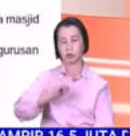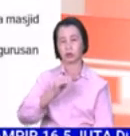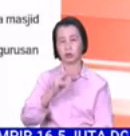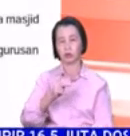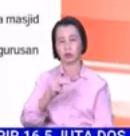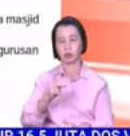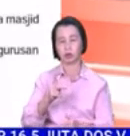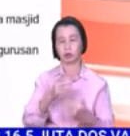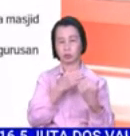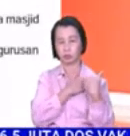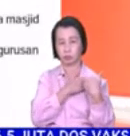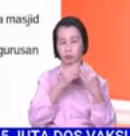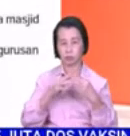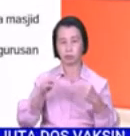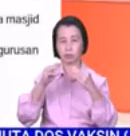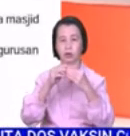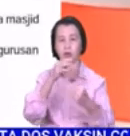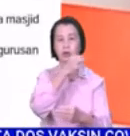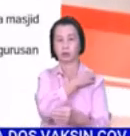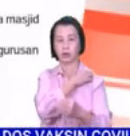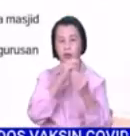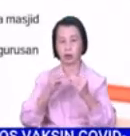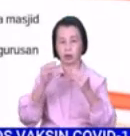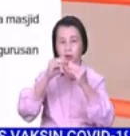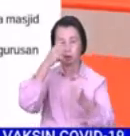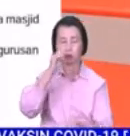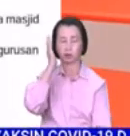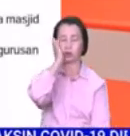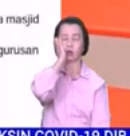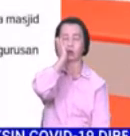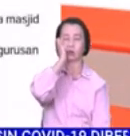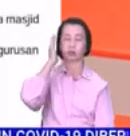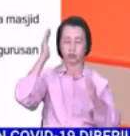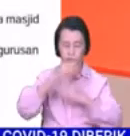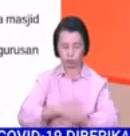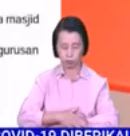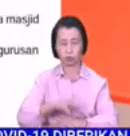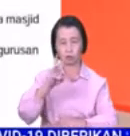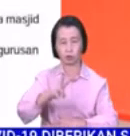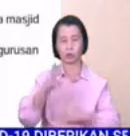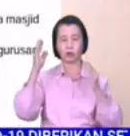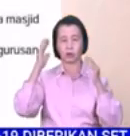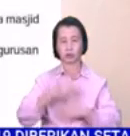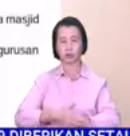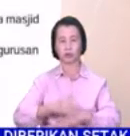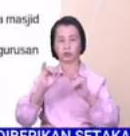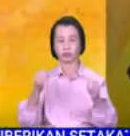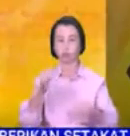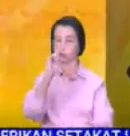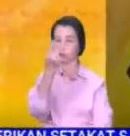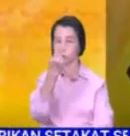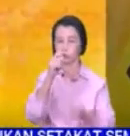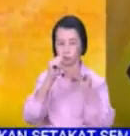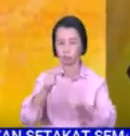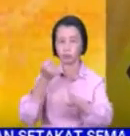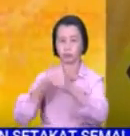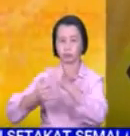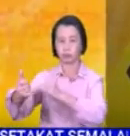atau surau dan pegawai masjid atau surau untuk azan, solat fardu dan solat Jumaat.